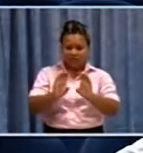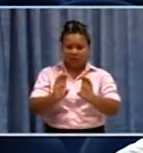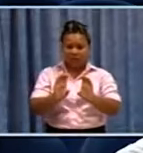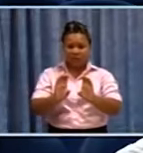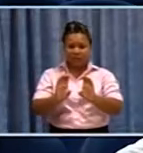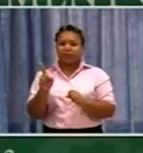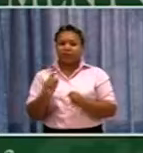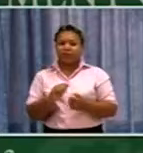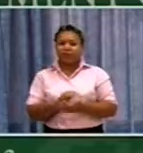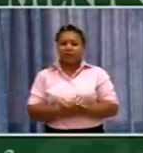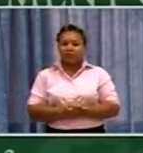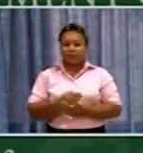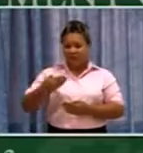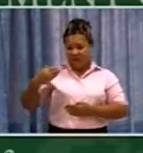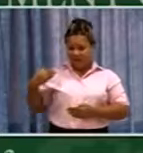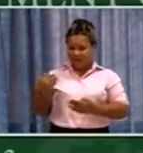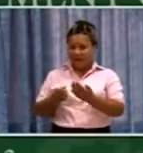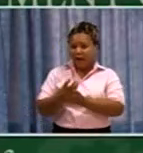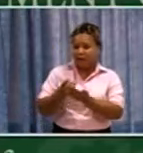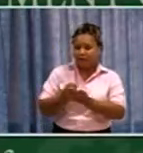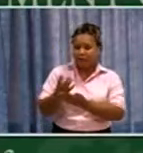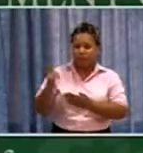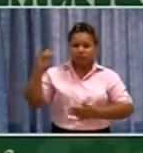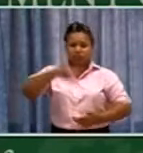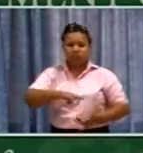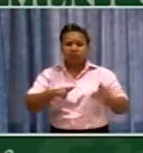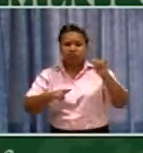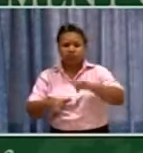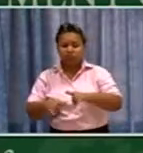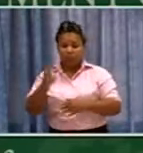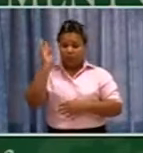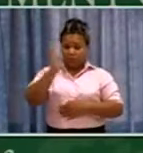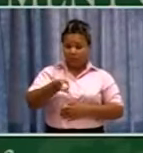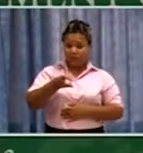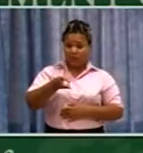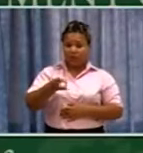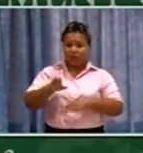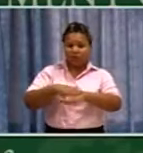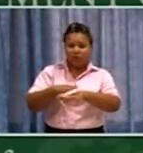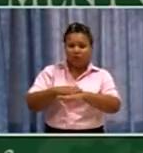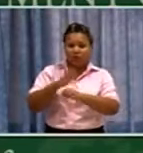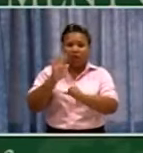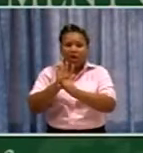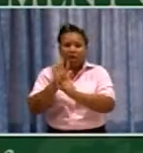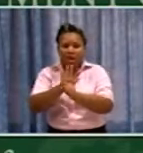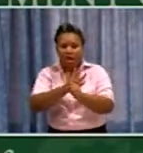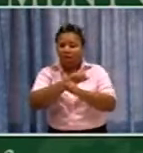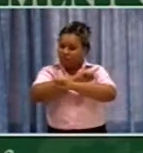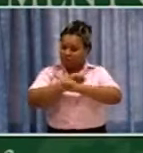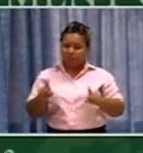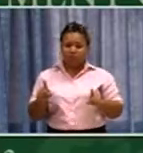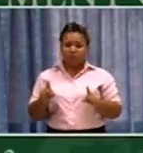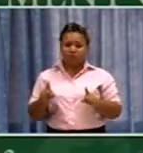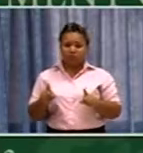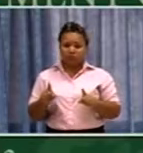tirée. Prenant travel restriction le voyageur. Il peut pas dire si ou l'Angleterre, même si on est cécile